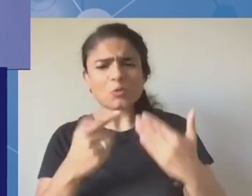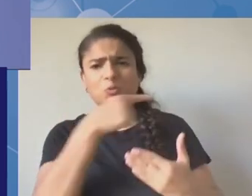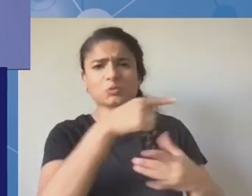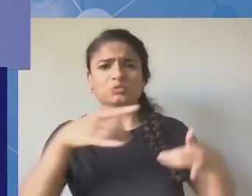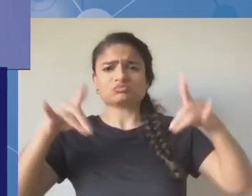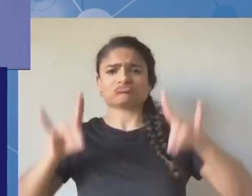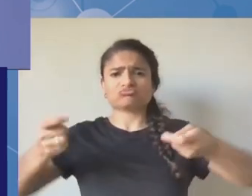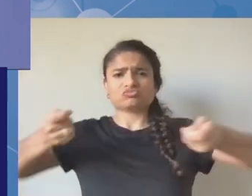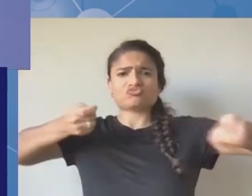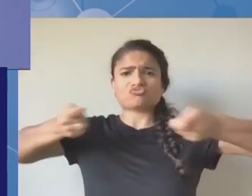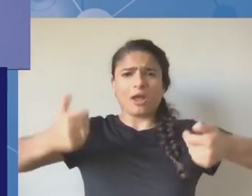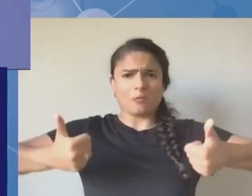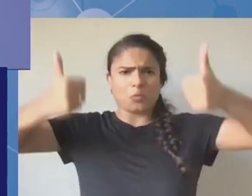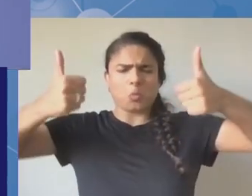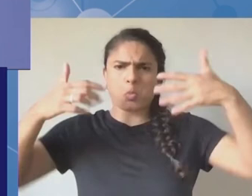شكرا